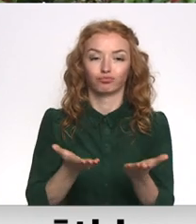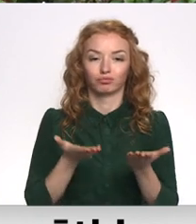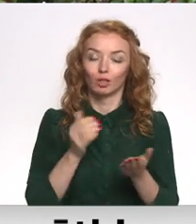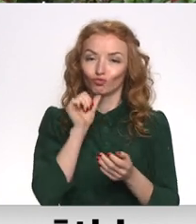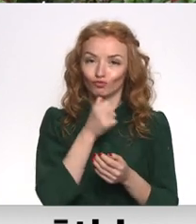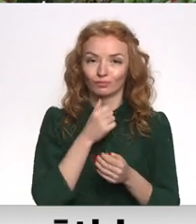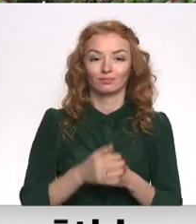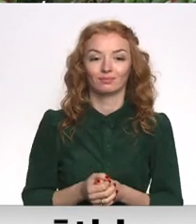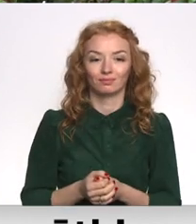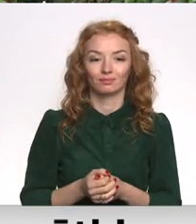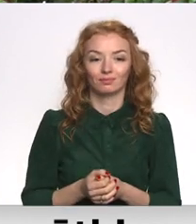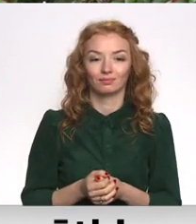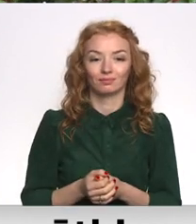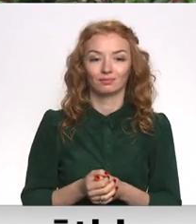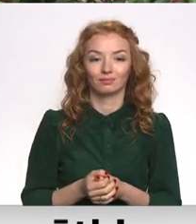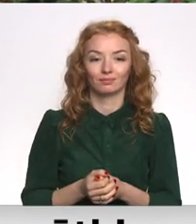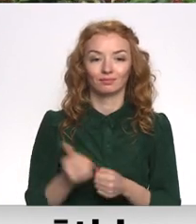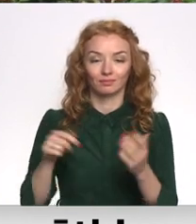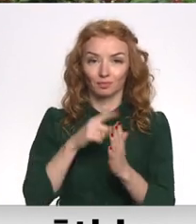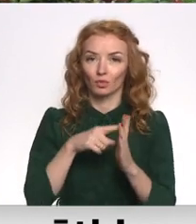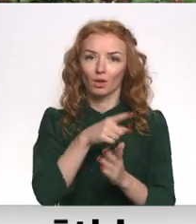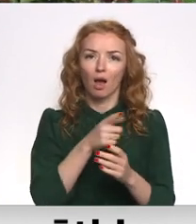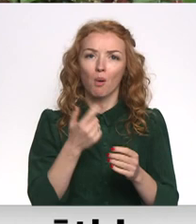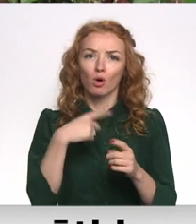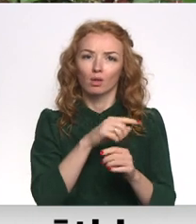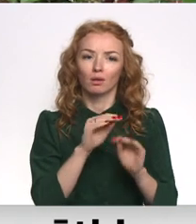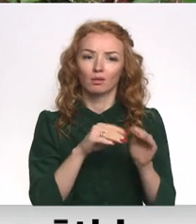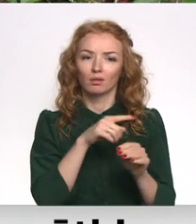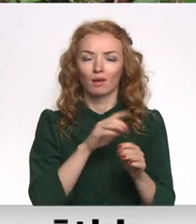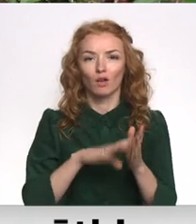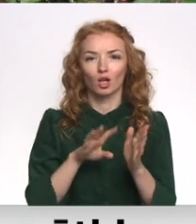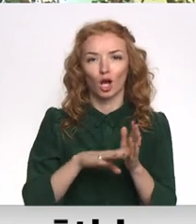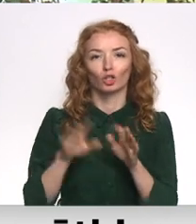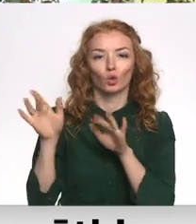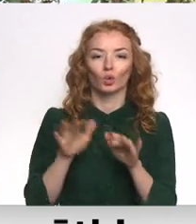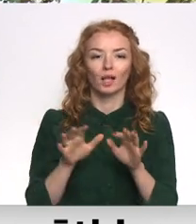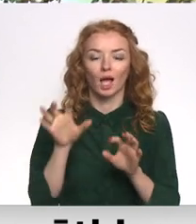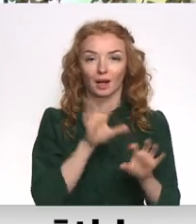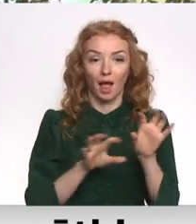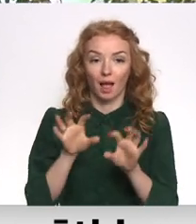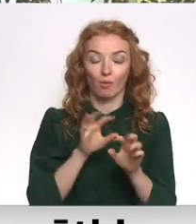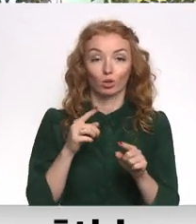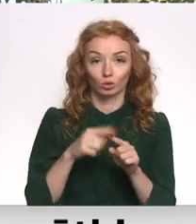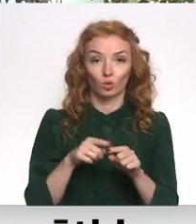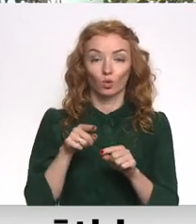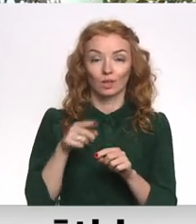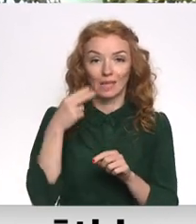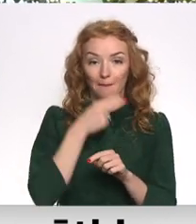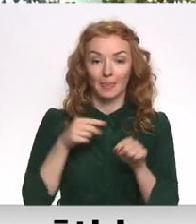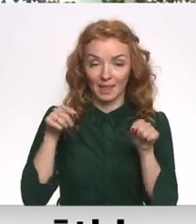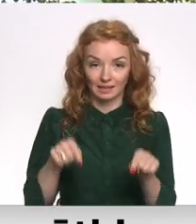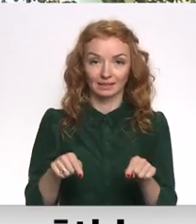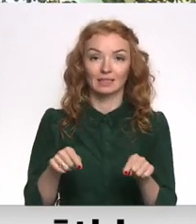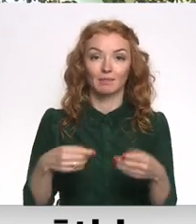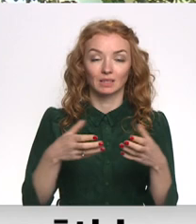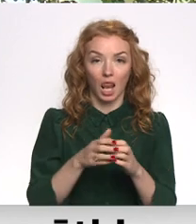Septs. Un kāda šķirna tur ir iekāpēc? Tur ir tāds raibais, rudens raibais. Dobeles augkopības saimniecībā